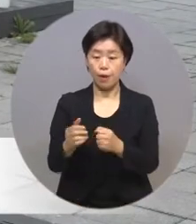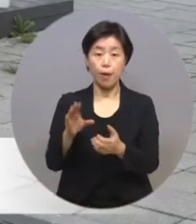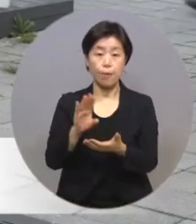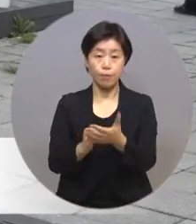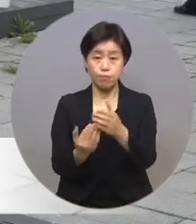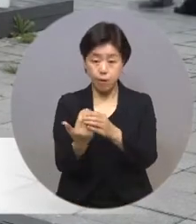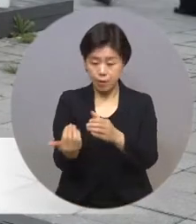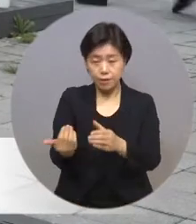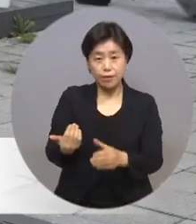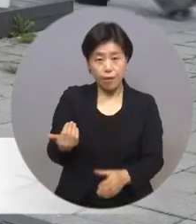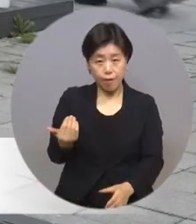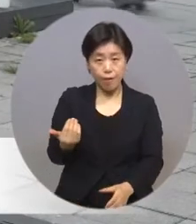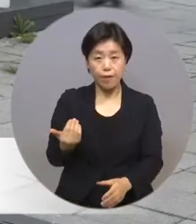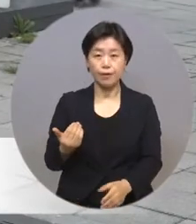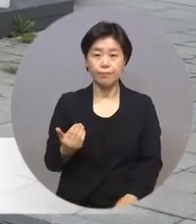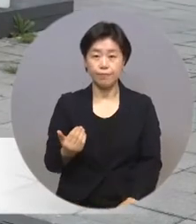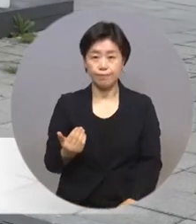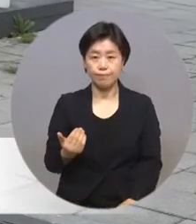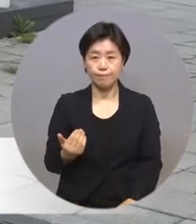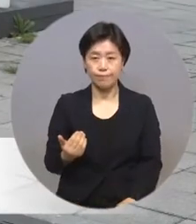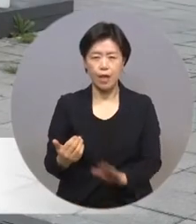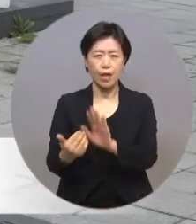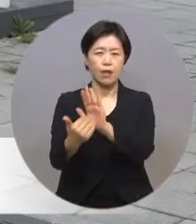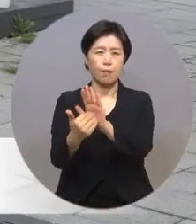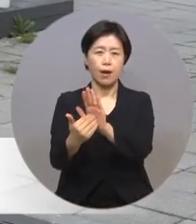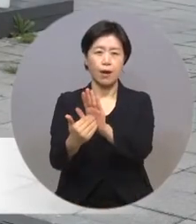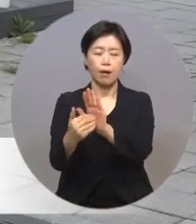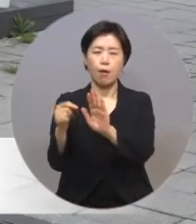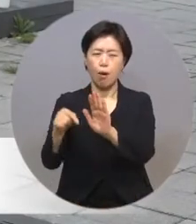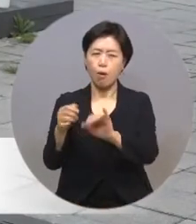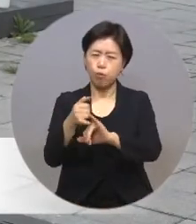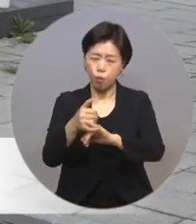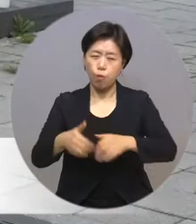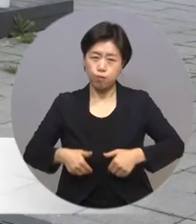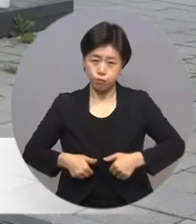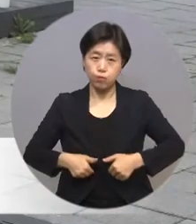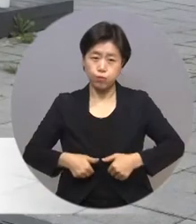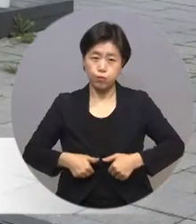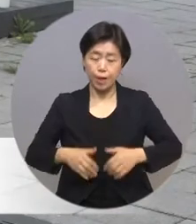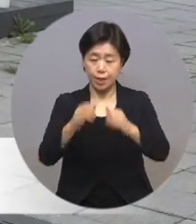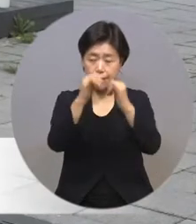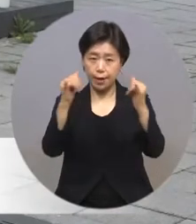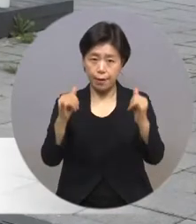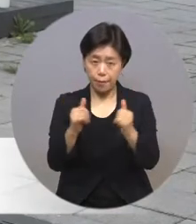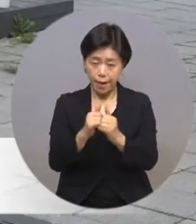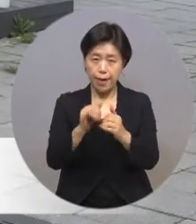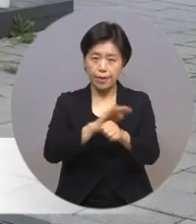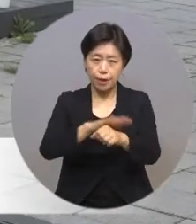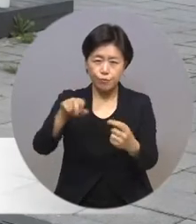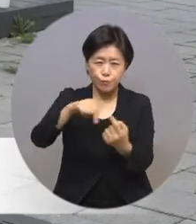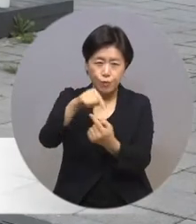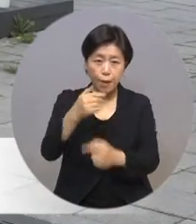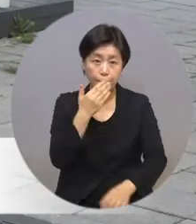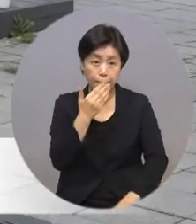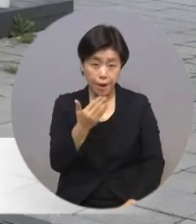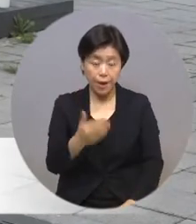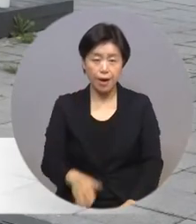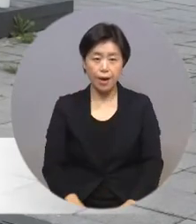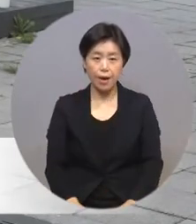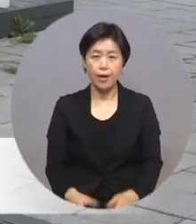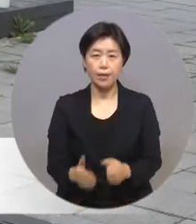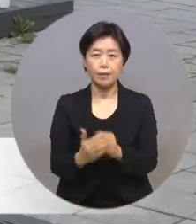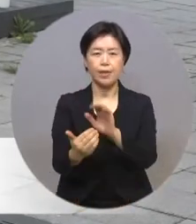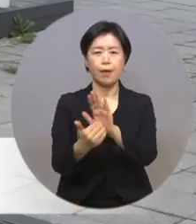때문에 그 문제가 일어나기 발생하기 전에 예방을 해야지만이 우리 사회가 건강하게 유지될 수 있기 때문에